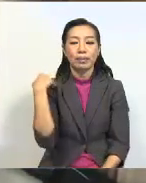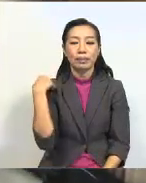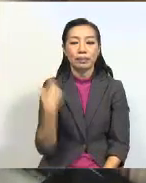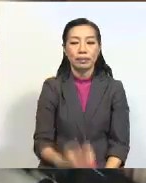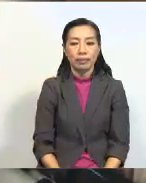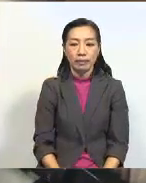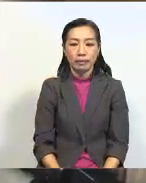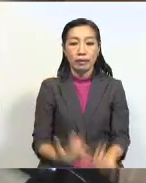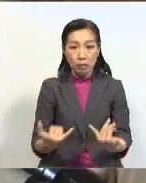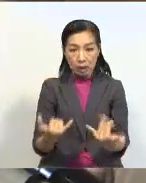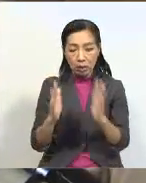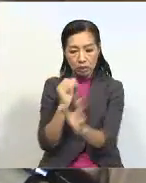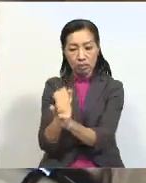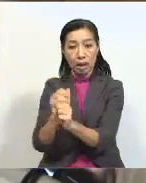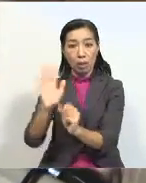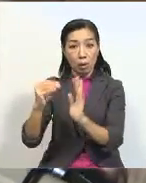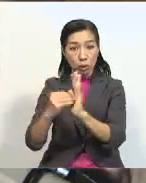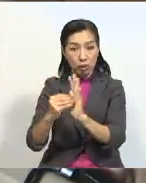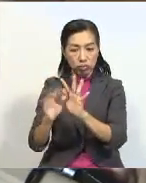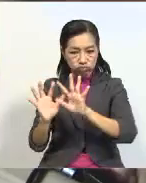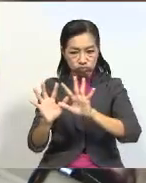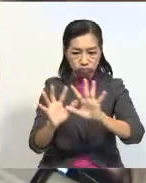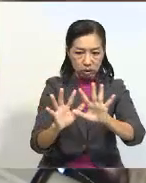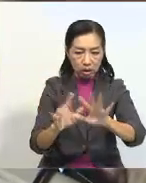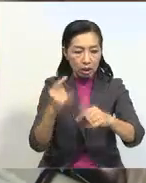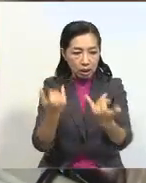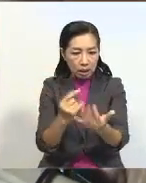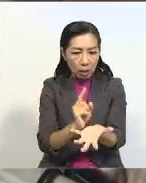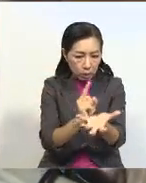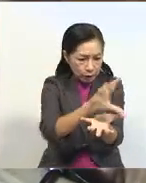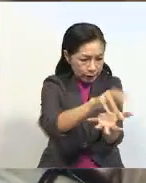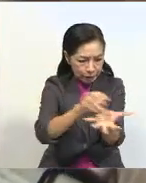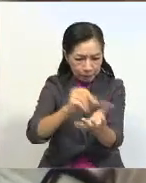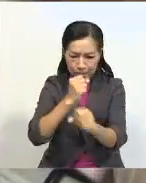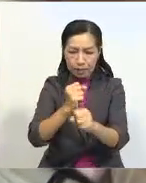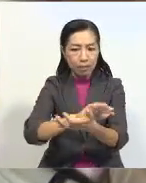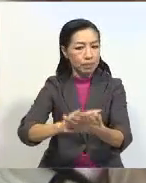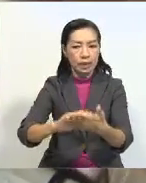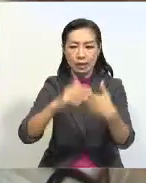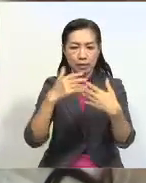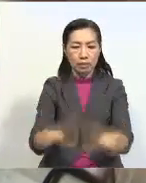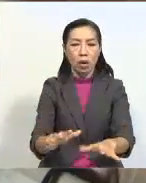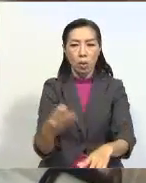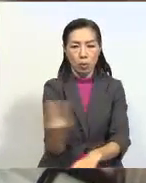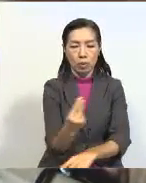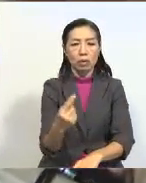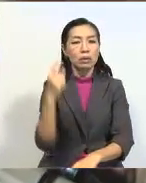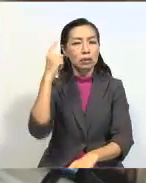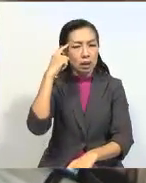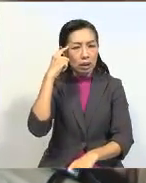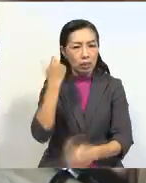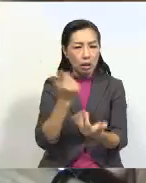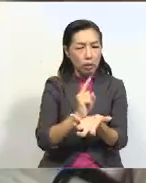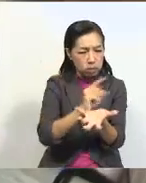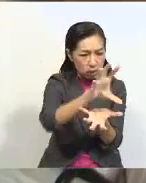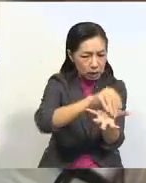ะซึ่งวันนี้เองเจ้าหน้าที่ของกทม.ทั้งหมดนะคะก็จะดำเนินการให้เรียบร้อยนะคะโดยเร็วที่สุดแต่คิดว่าจัดเก็บเนี่ยมันน่าจ